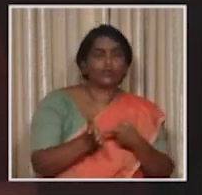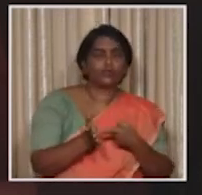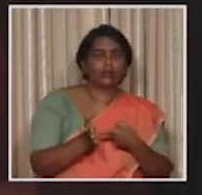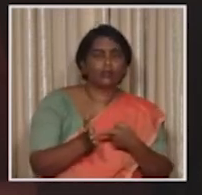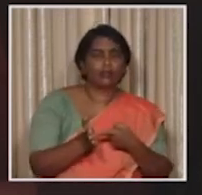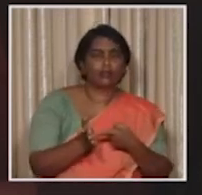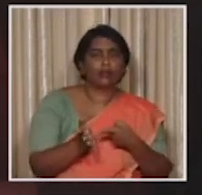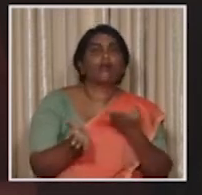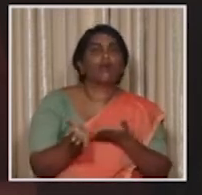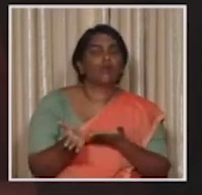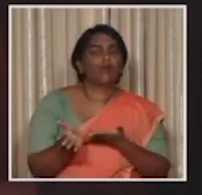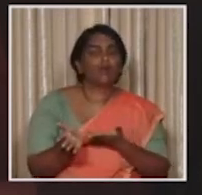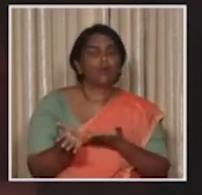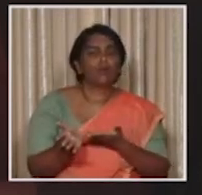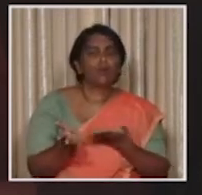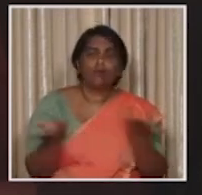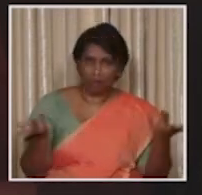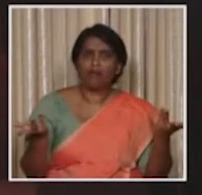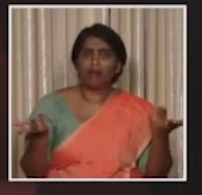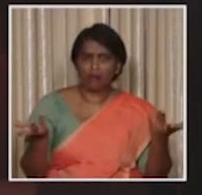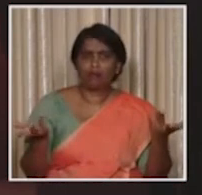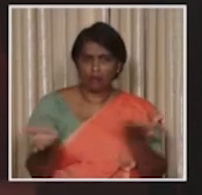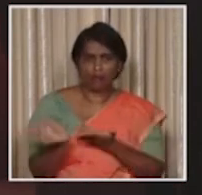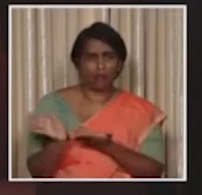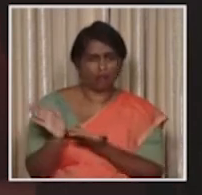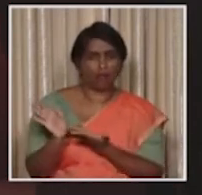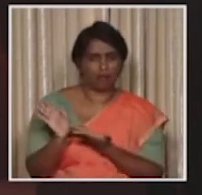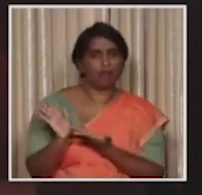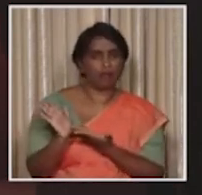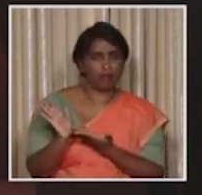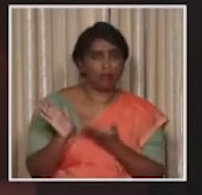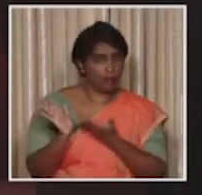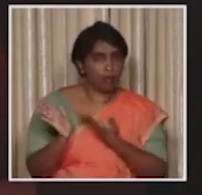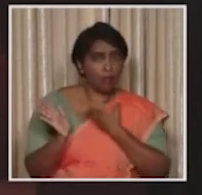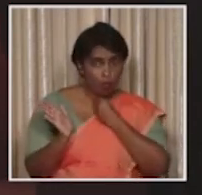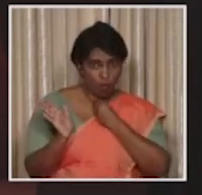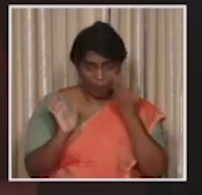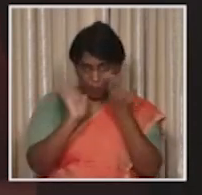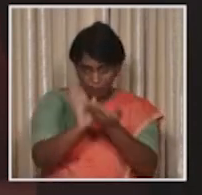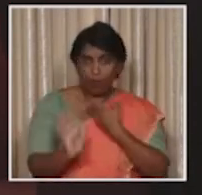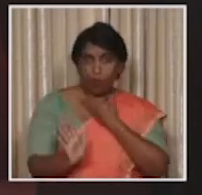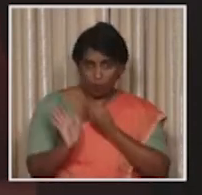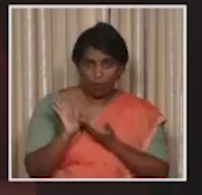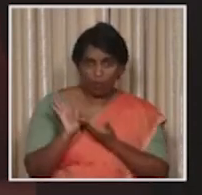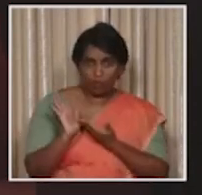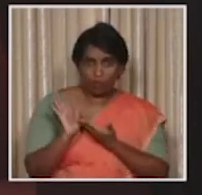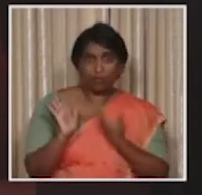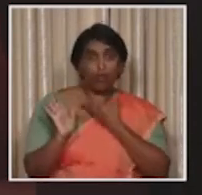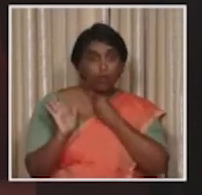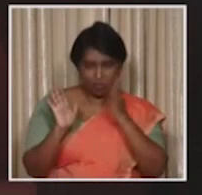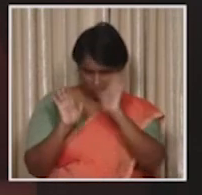නෑ, එහෙනම් කාගේද? හරි, ඉතින් මේ ඔබතුමා කියන්නේ මේක මේ මම මේ බොරුවක් ඉදිරිපත් කරන්නේ. මේ බොරුවක් ඉදිරිපත්